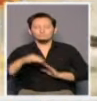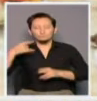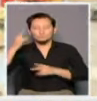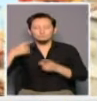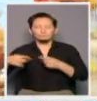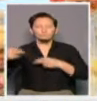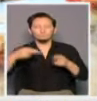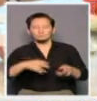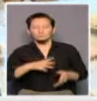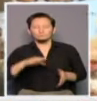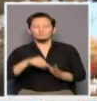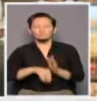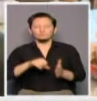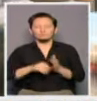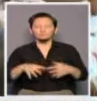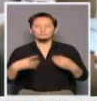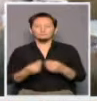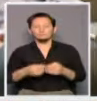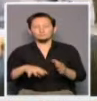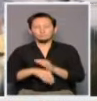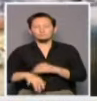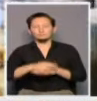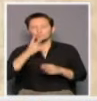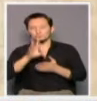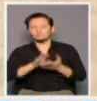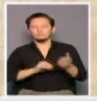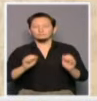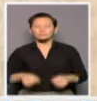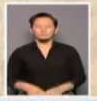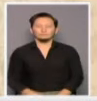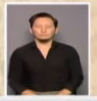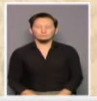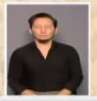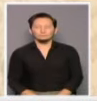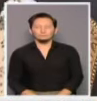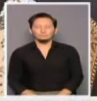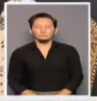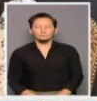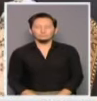землю четверть века назад, является образцовой для многих.